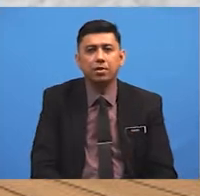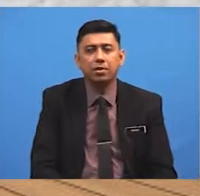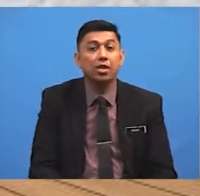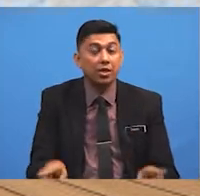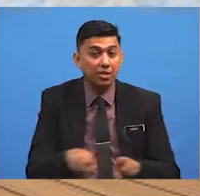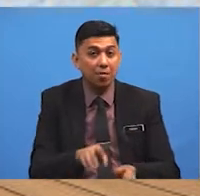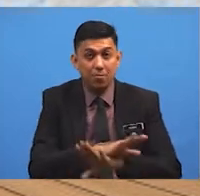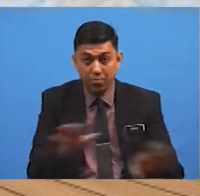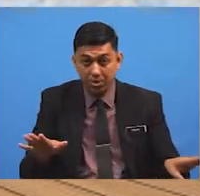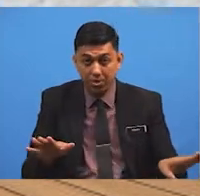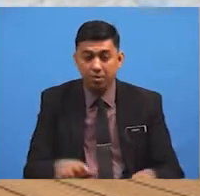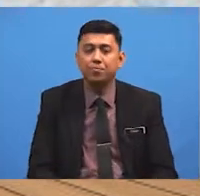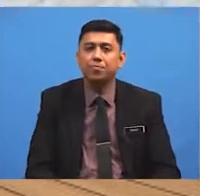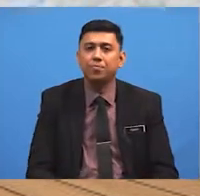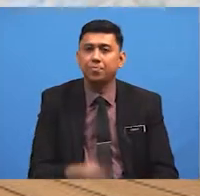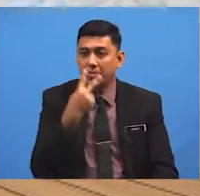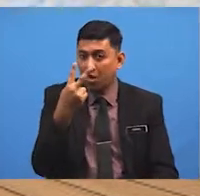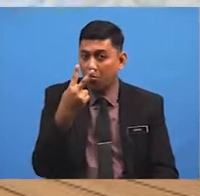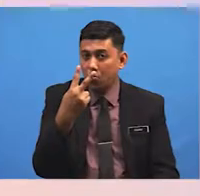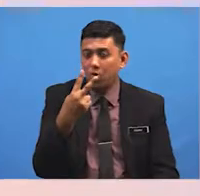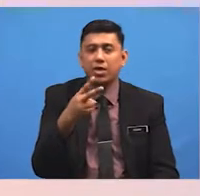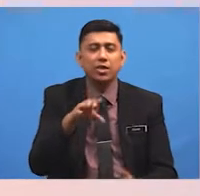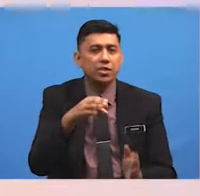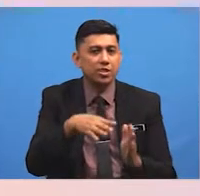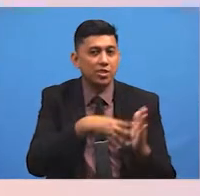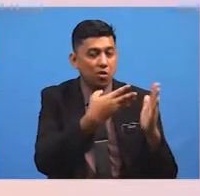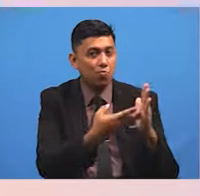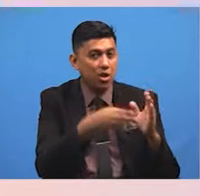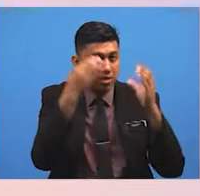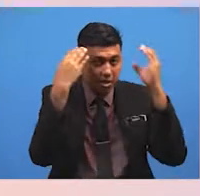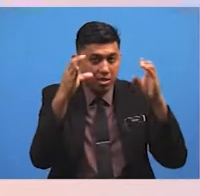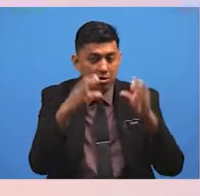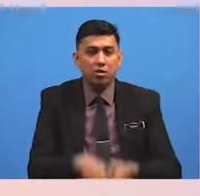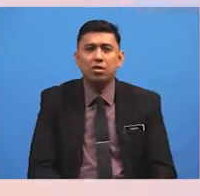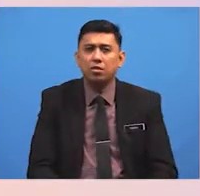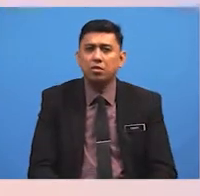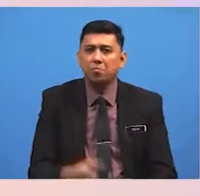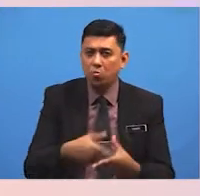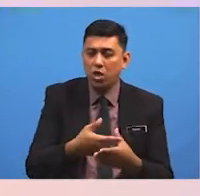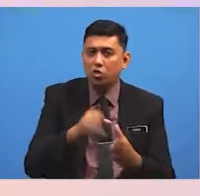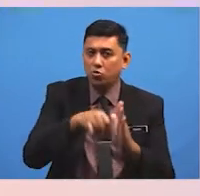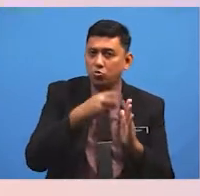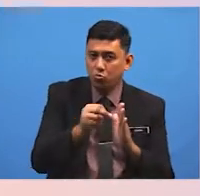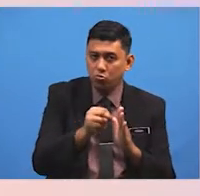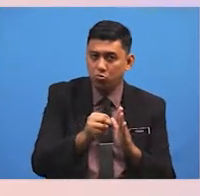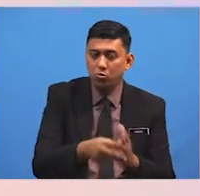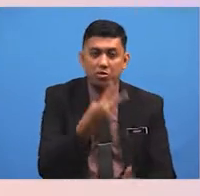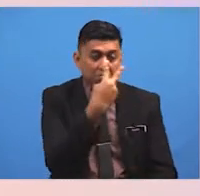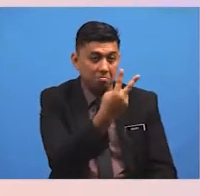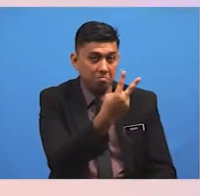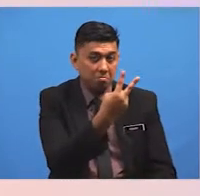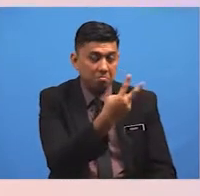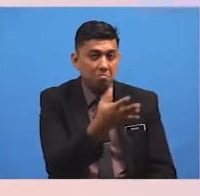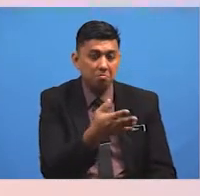samudra dengan jawabnya Ceko bulan Jun Kita dapat bagi akhir atau Baki